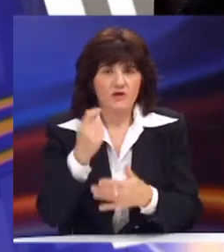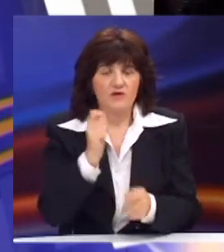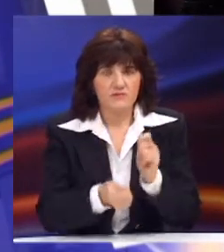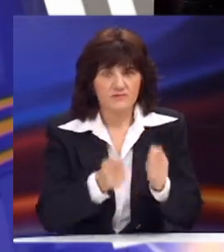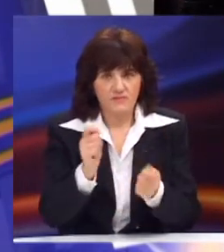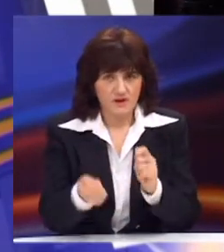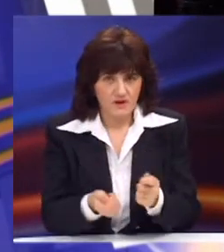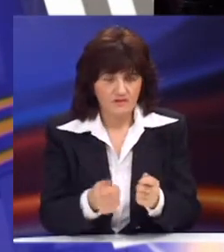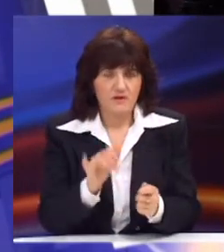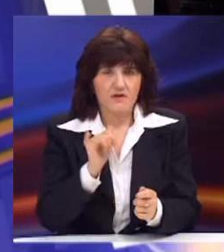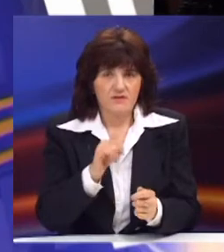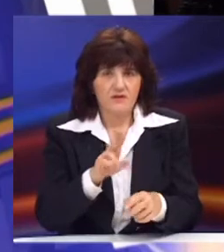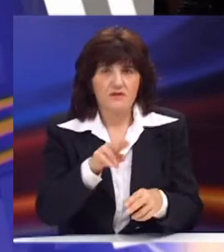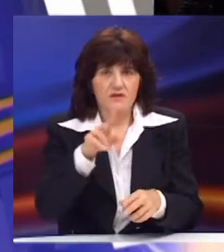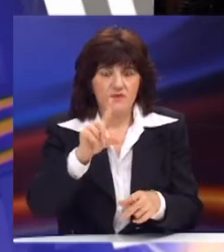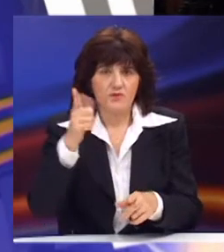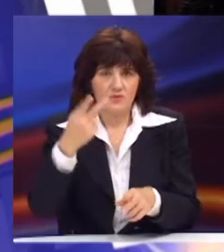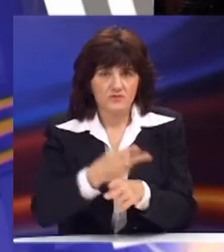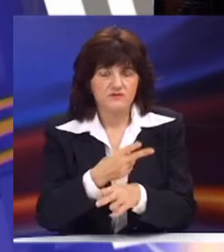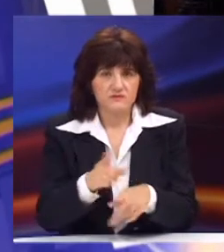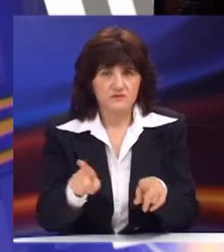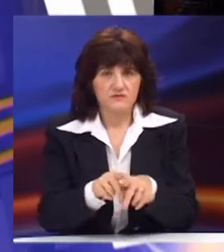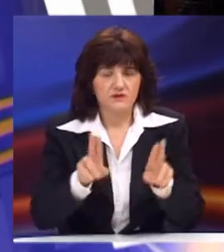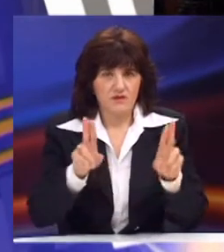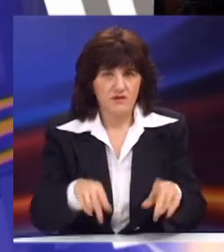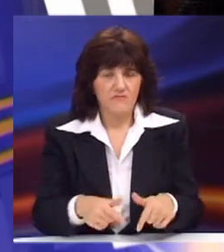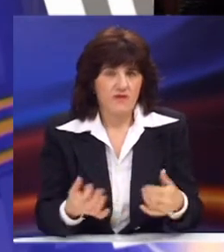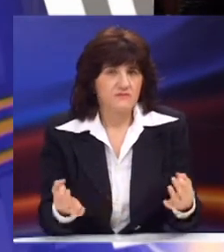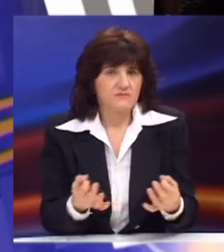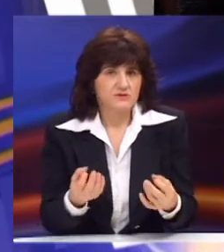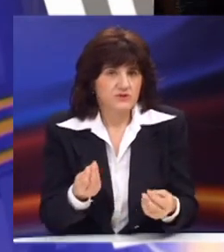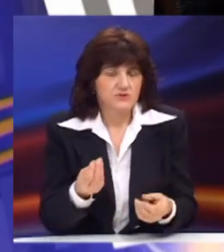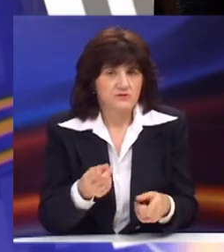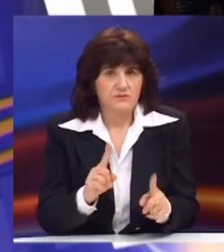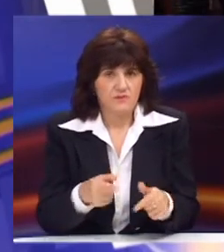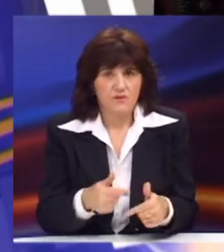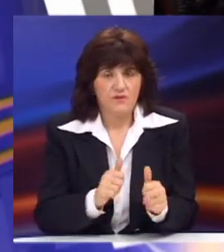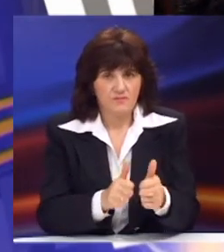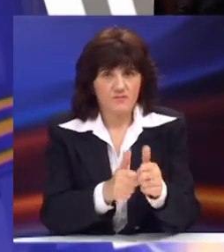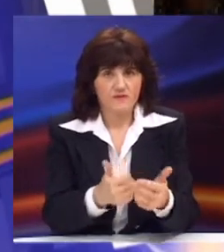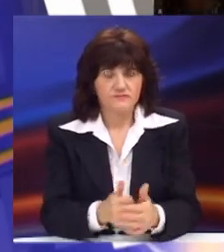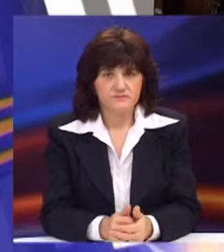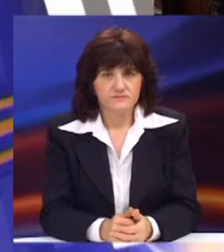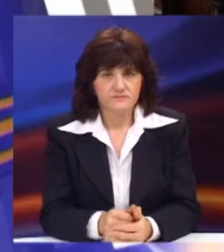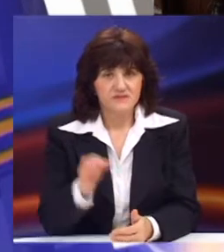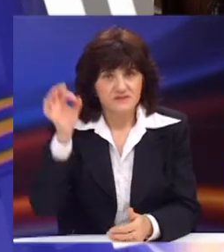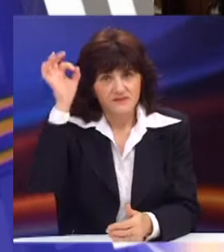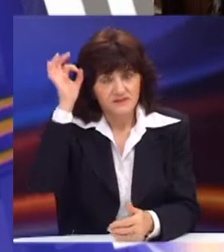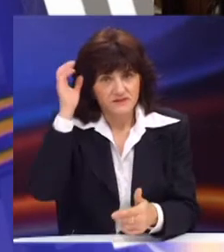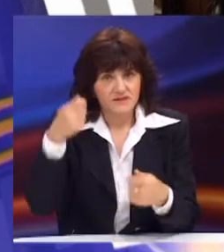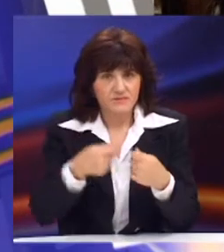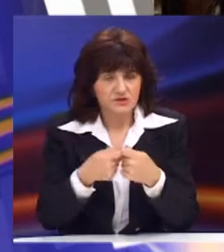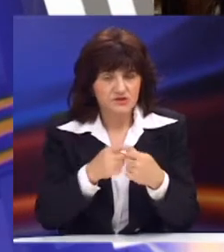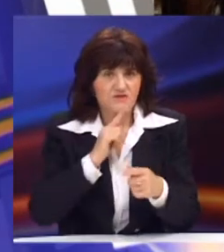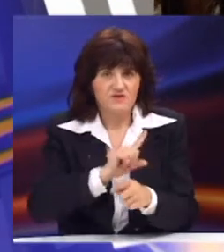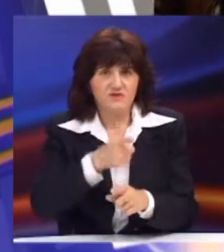gradovi i općine, da ne postoje. Zapravo postoje u mnogim državama i ne vidimo zbog čega bi se u Srbiji to moralo ukinuti. Nemački narodni savez i ne